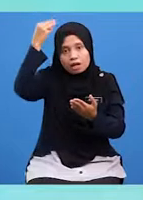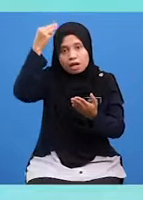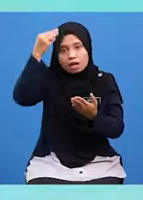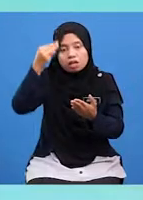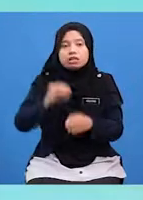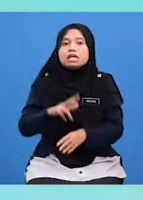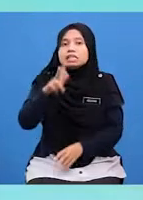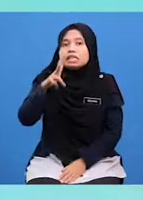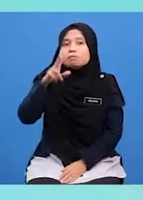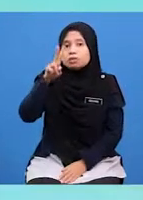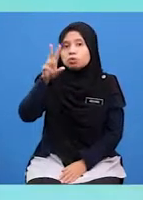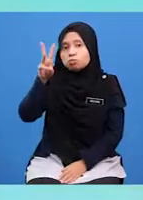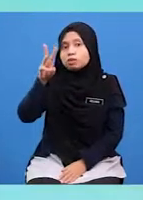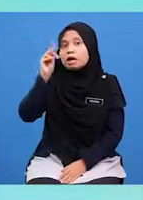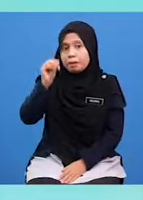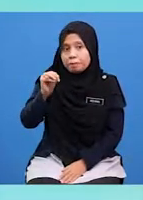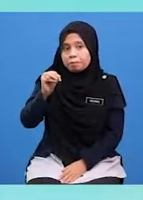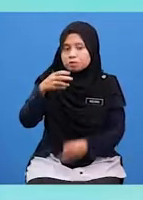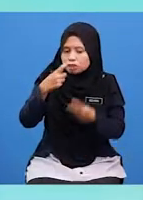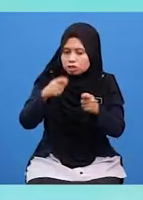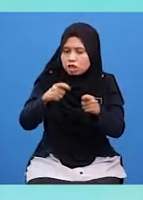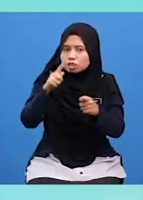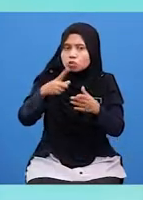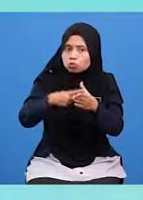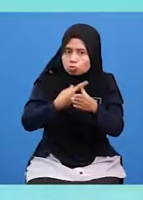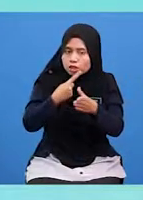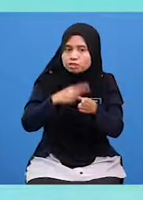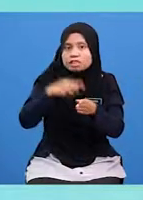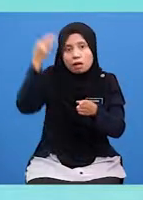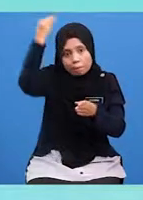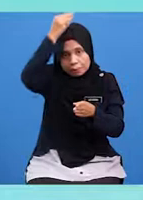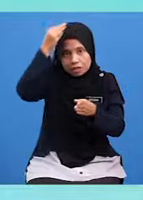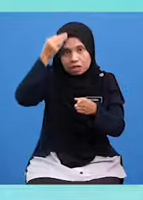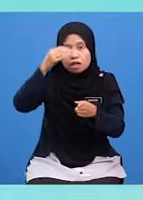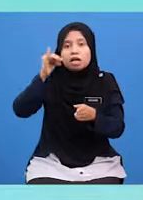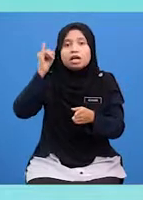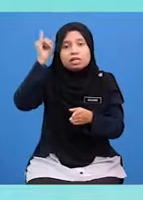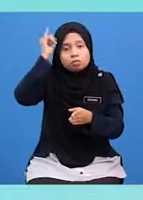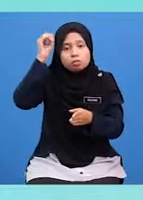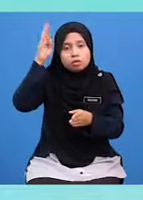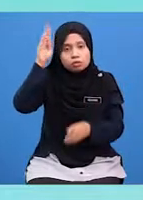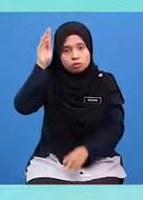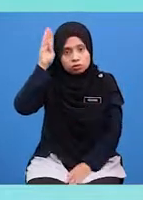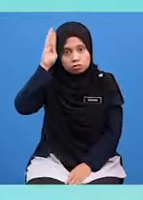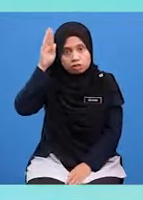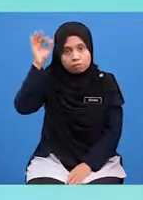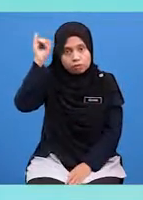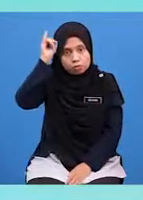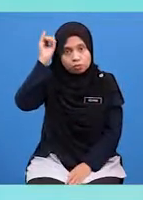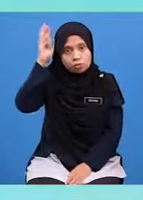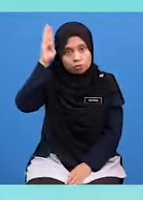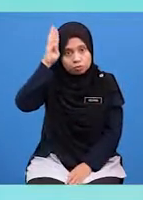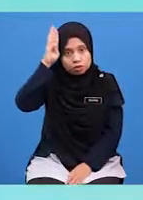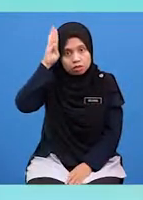tahun 1326 Masihi, setelah sebulan berada di Mekah, Ibnu Battuta bergabung dengan kafilah